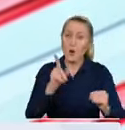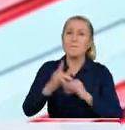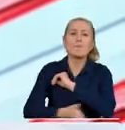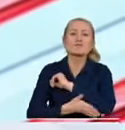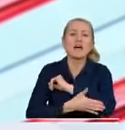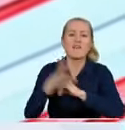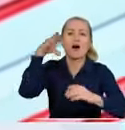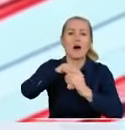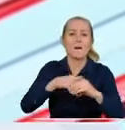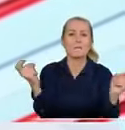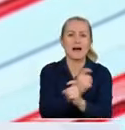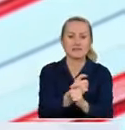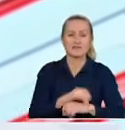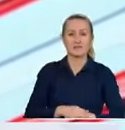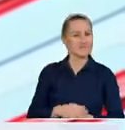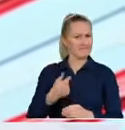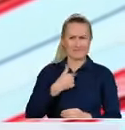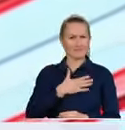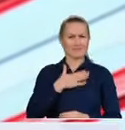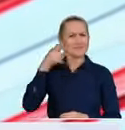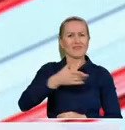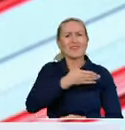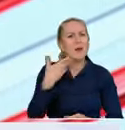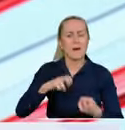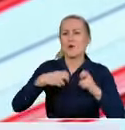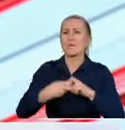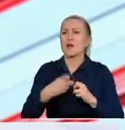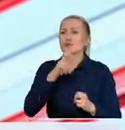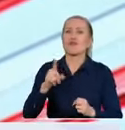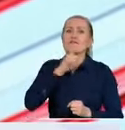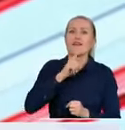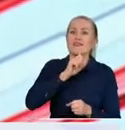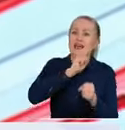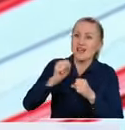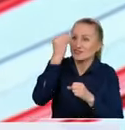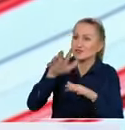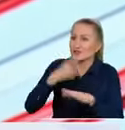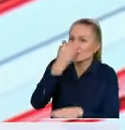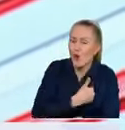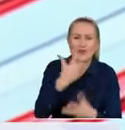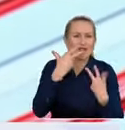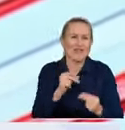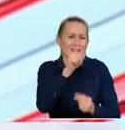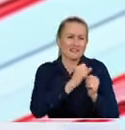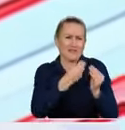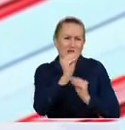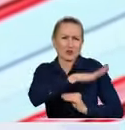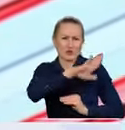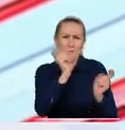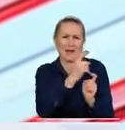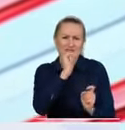państwie. Moim zdaniem dzisiaj nie jest problemem, czy lekcje religii odbywają się w szkołach. Tak jest w większości krajów europejskich. Powinny